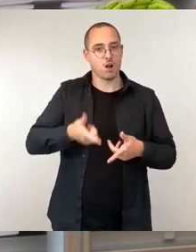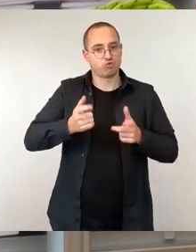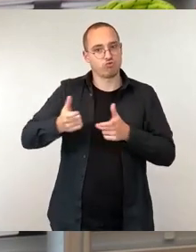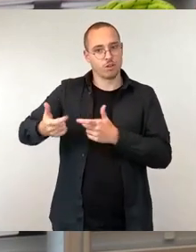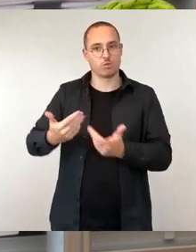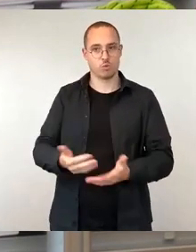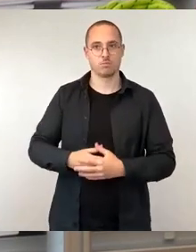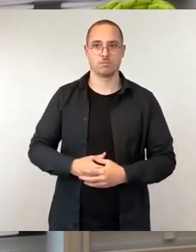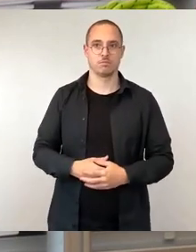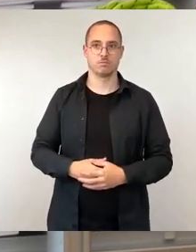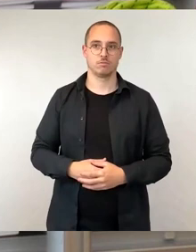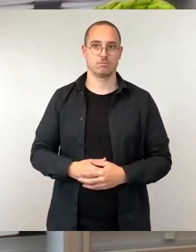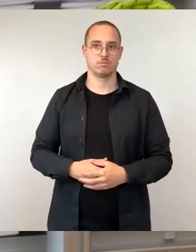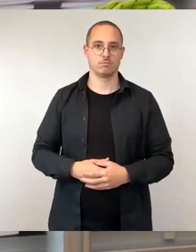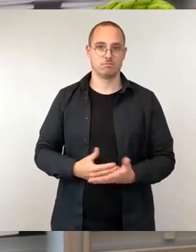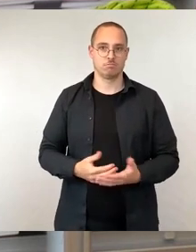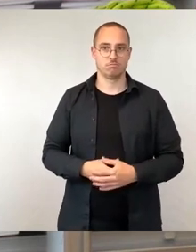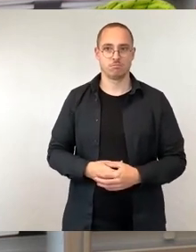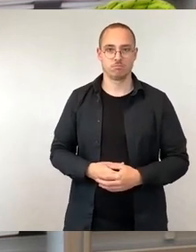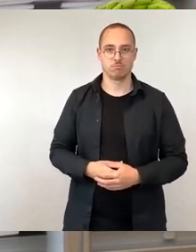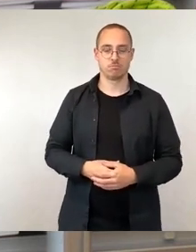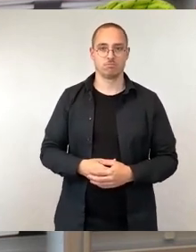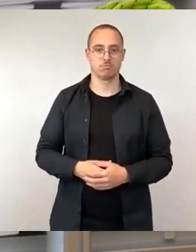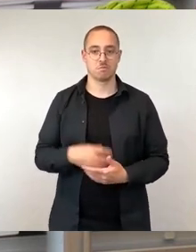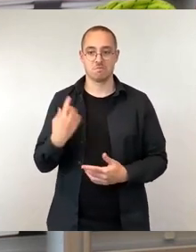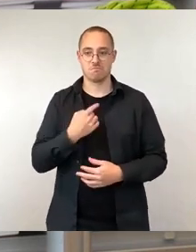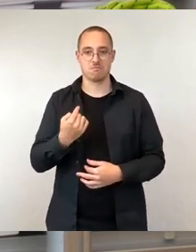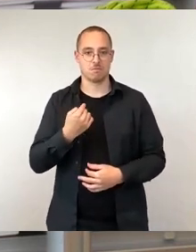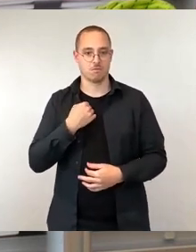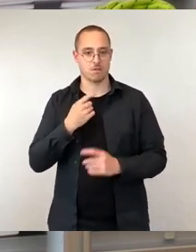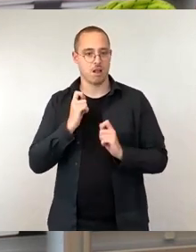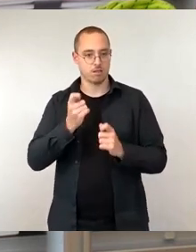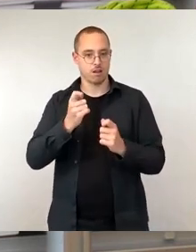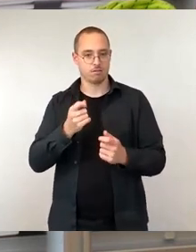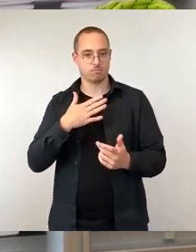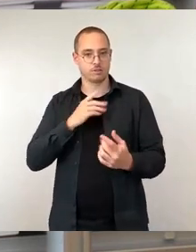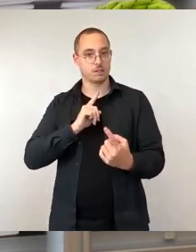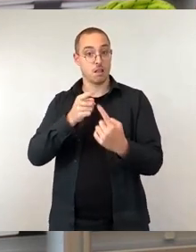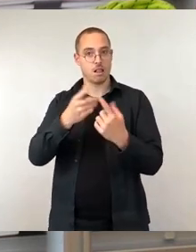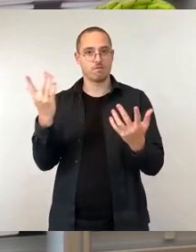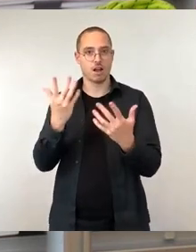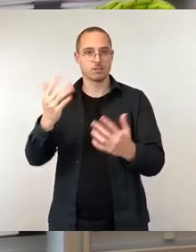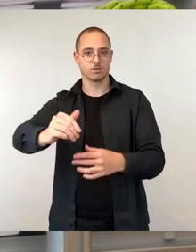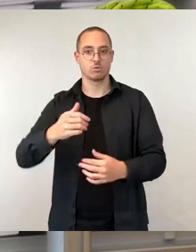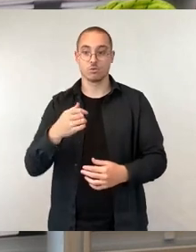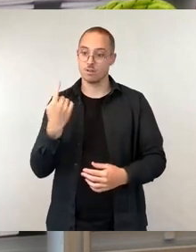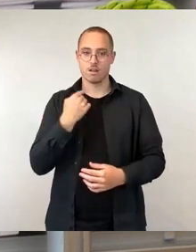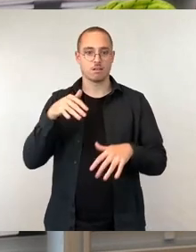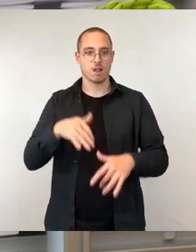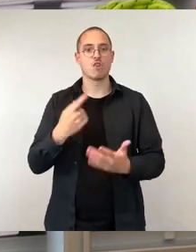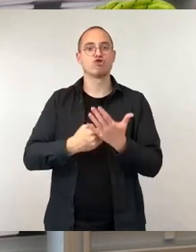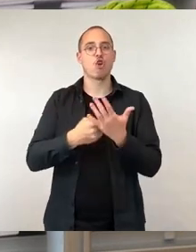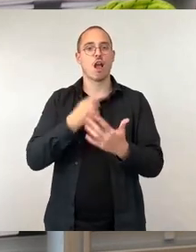dort trägt bei unserem Antrag, ist, dass wir hier auch Verantwortung für die Steuergelder der Stadt Dresden haben. Wir 4 Leute